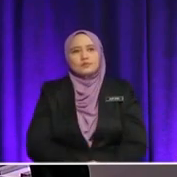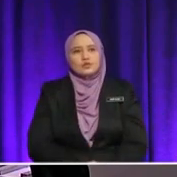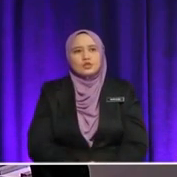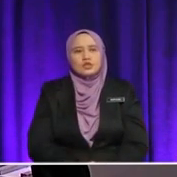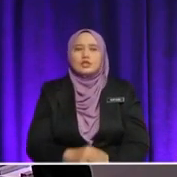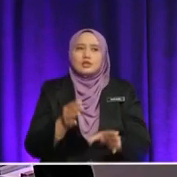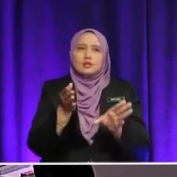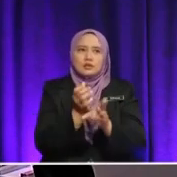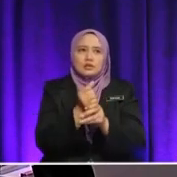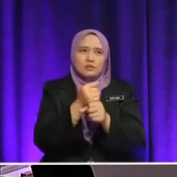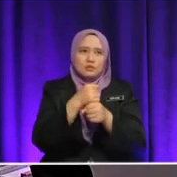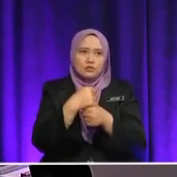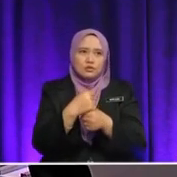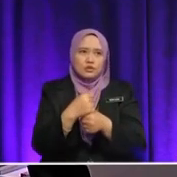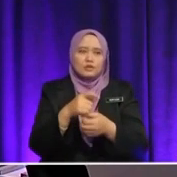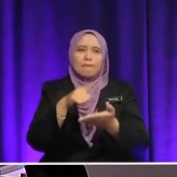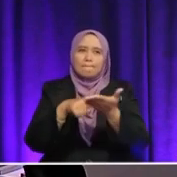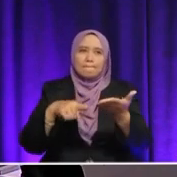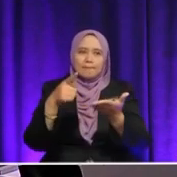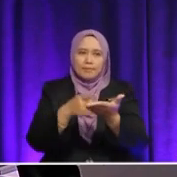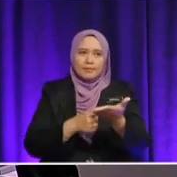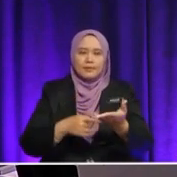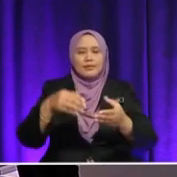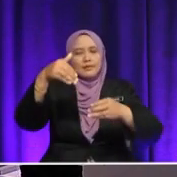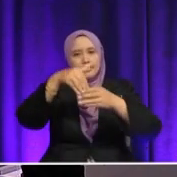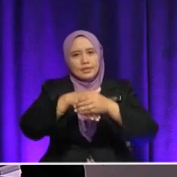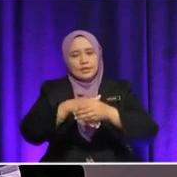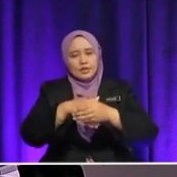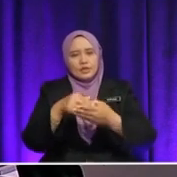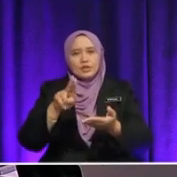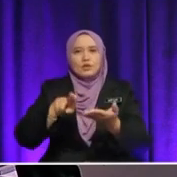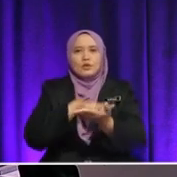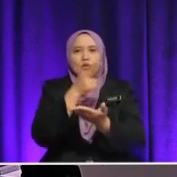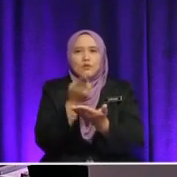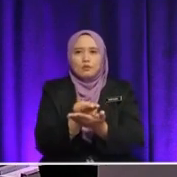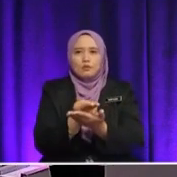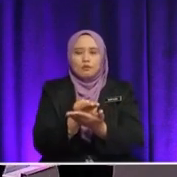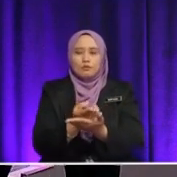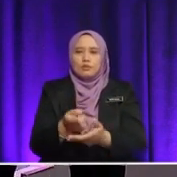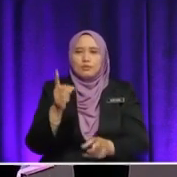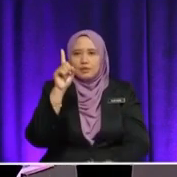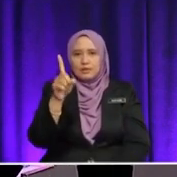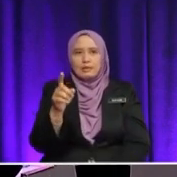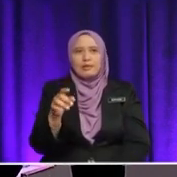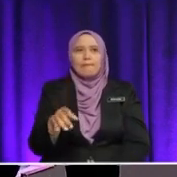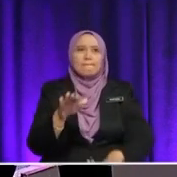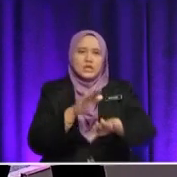Hai terbentuklah binaraya umumnya pertama pada tahun 1955